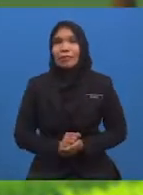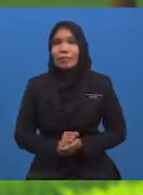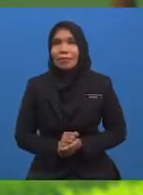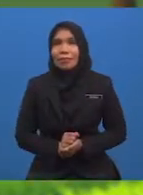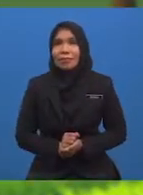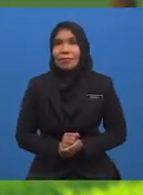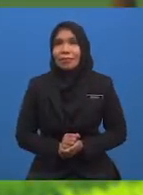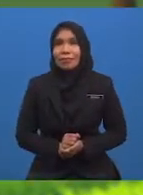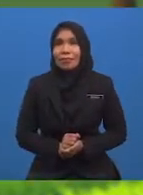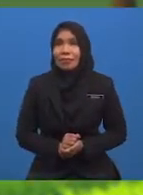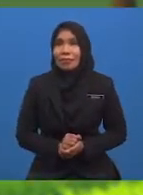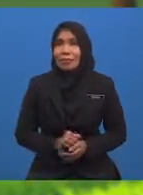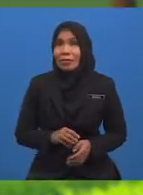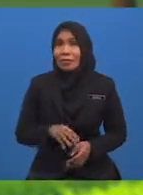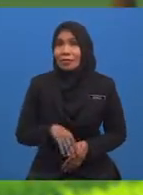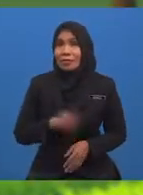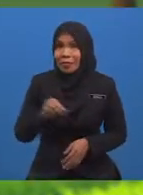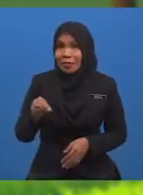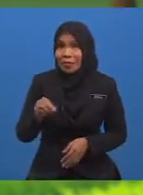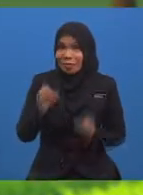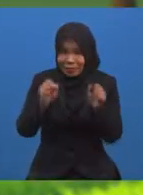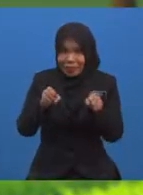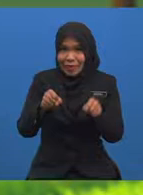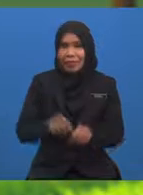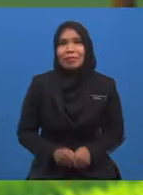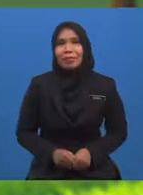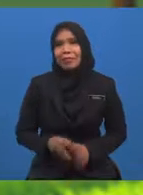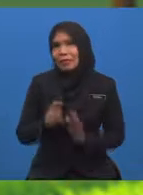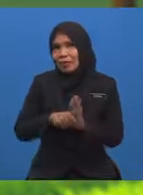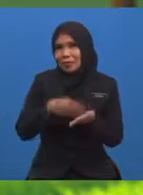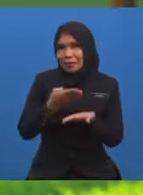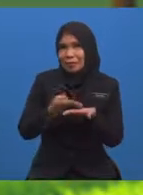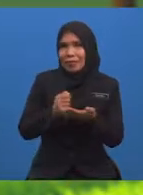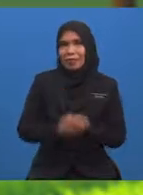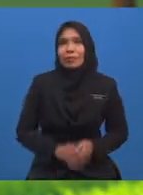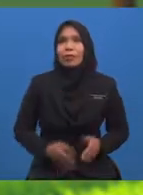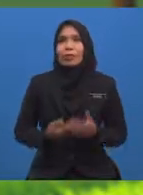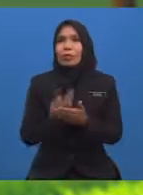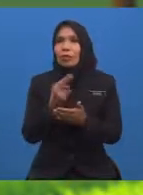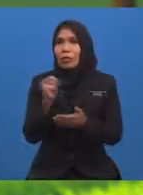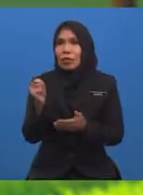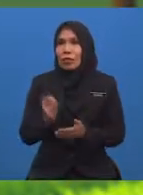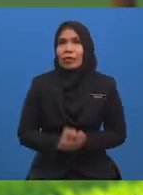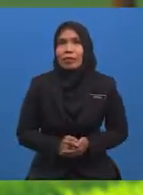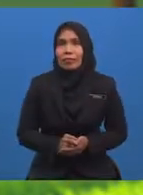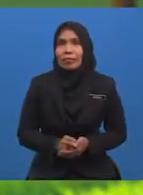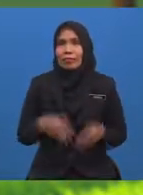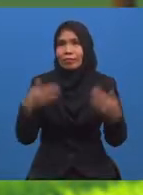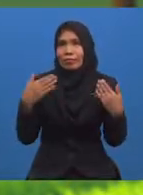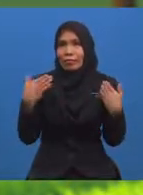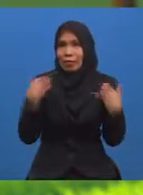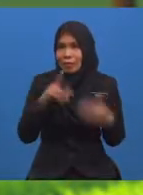murid-murid? Sangat hebat kan? Terbaik. Tumbuhan merupakan satu benda hidup